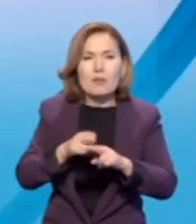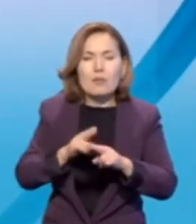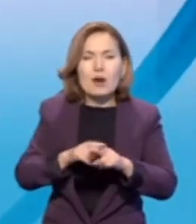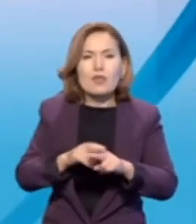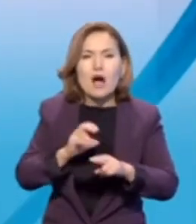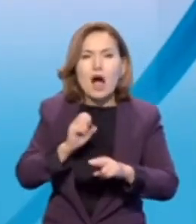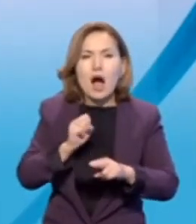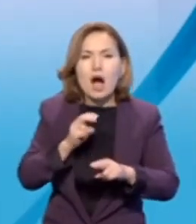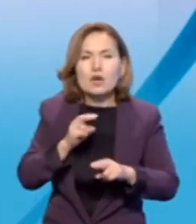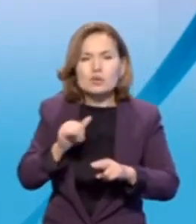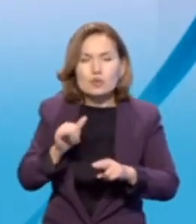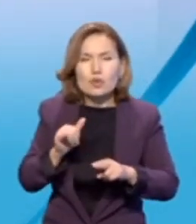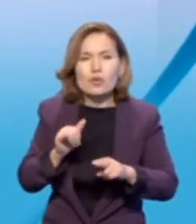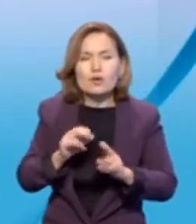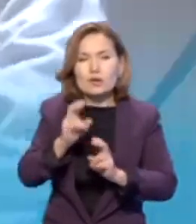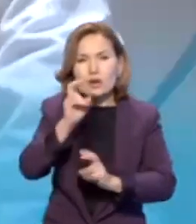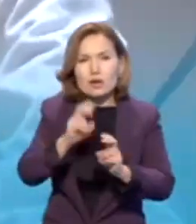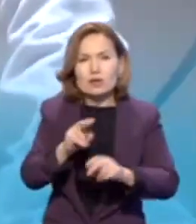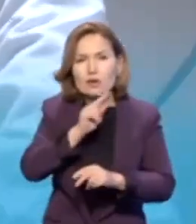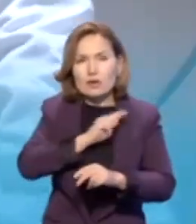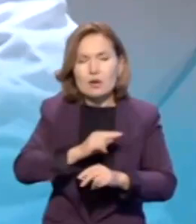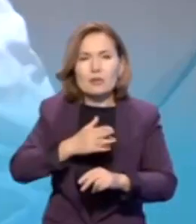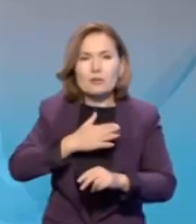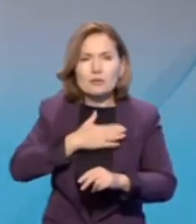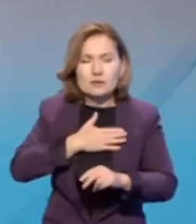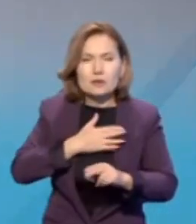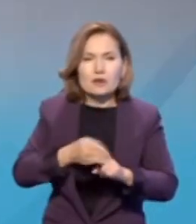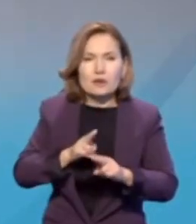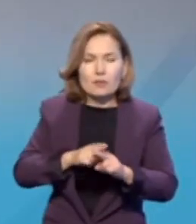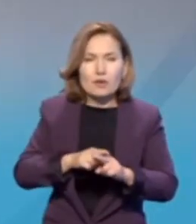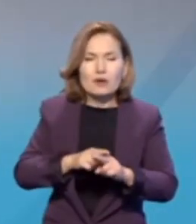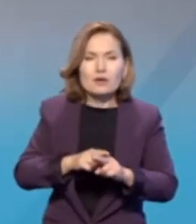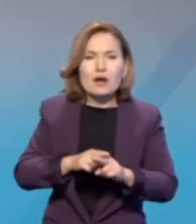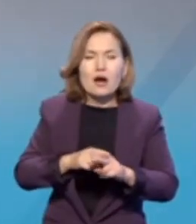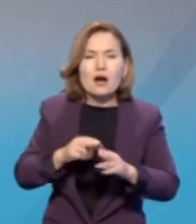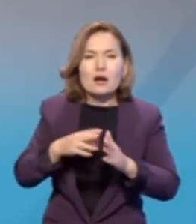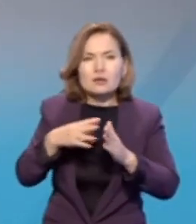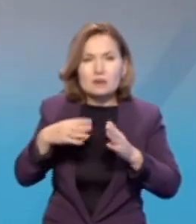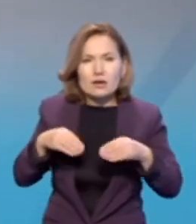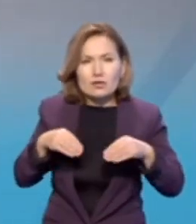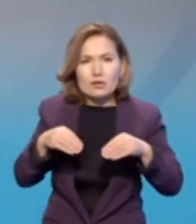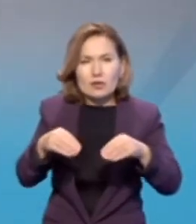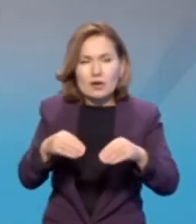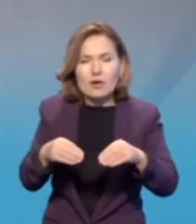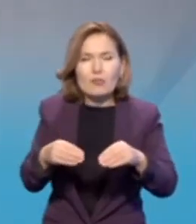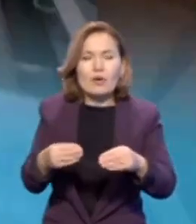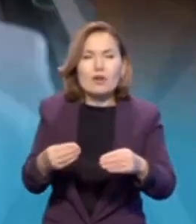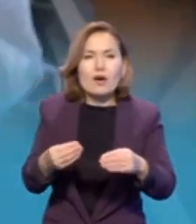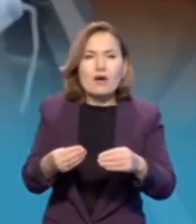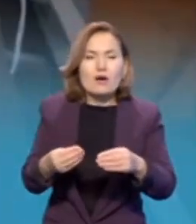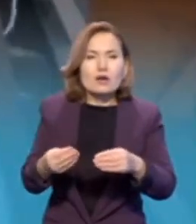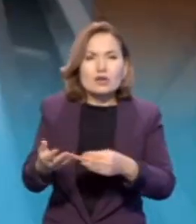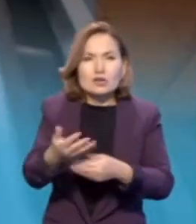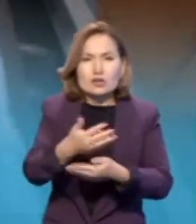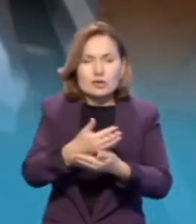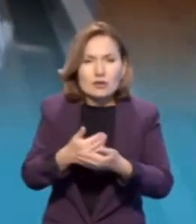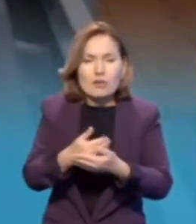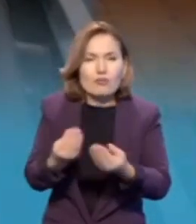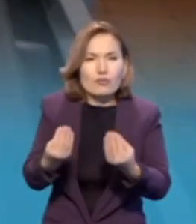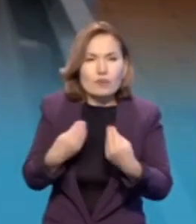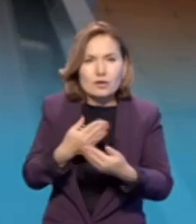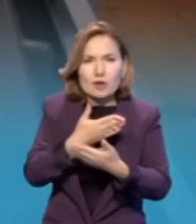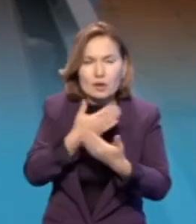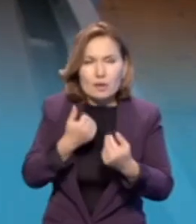Ақсу қант заводын жұмыс істеу үшін бізге өнім жоқ. Бұл бірі. Екіншіден, Ақсу қант заводына